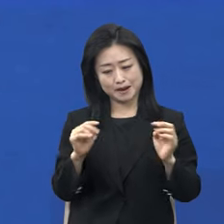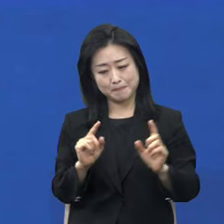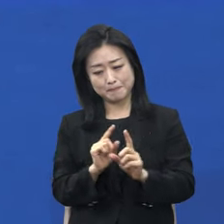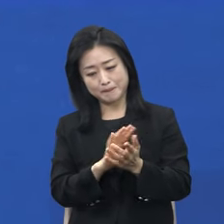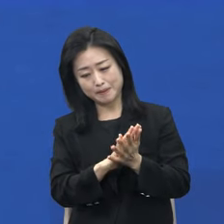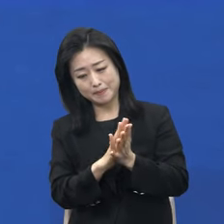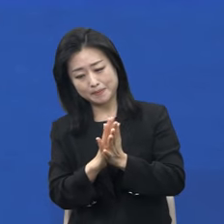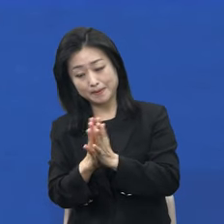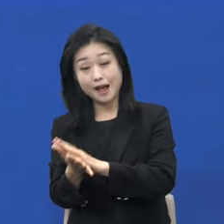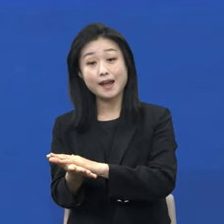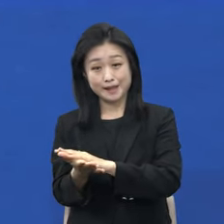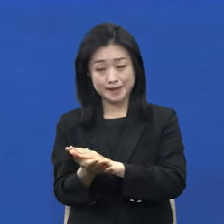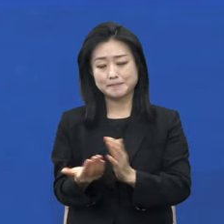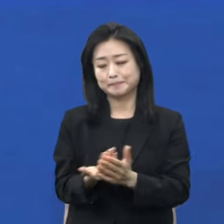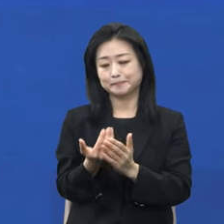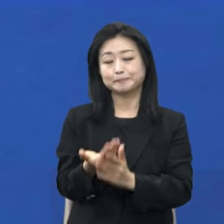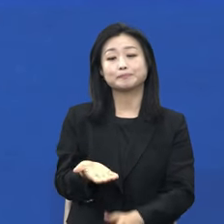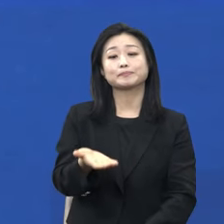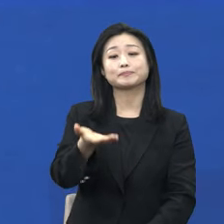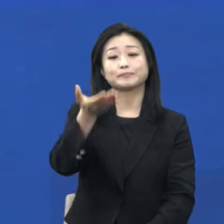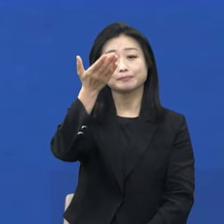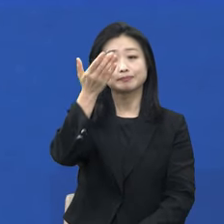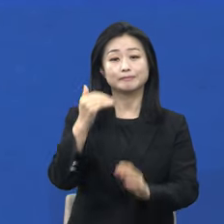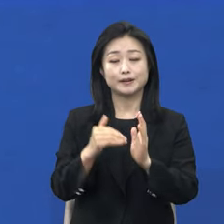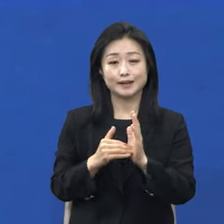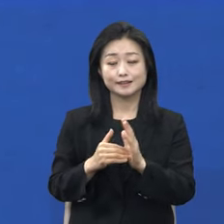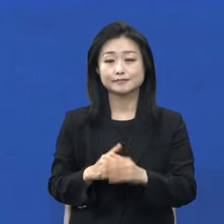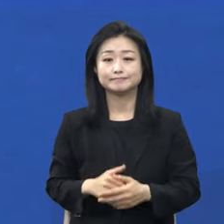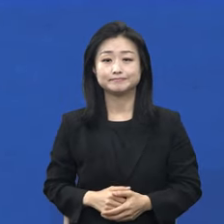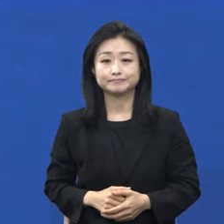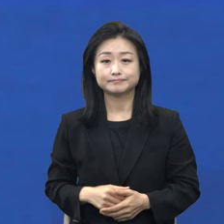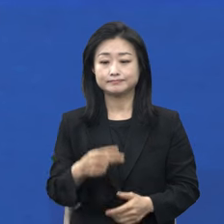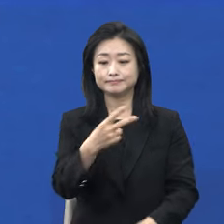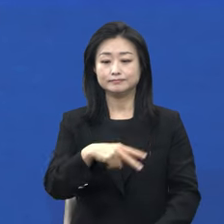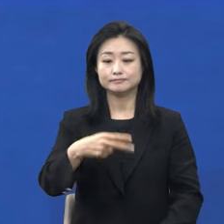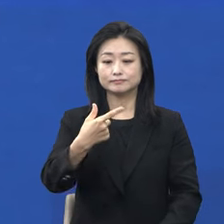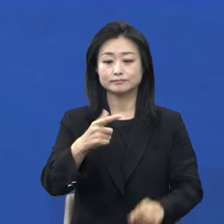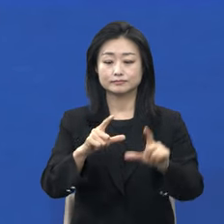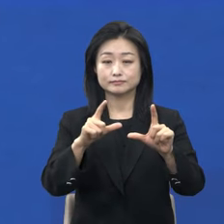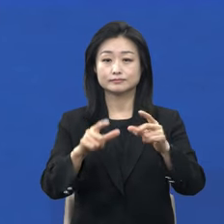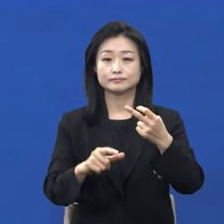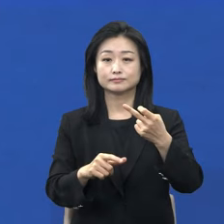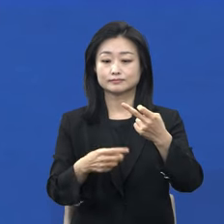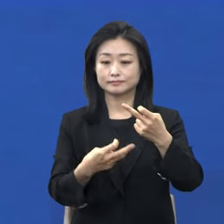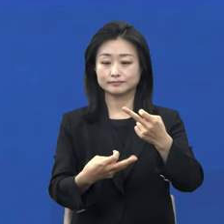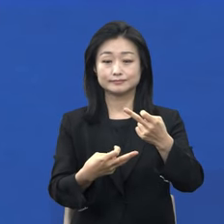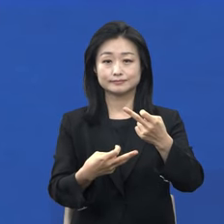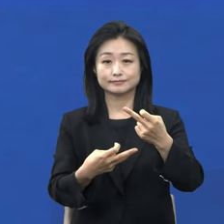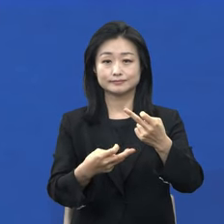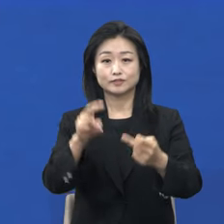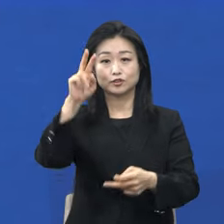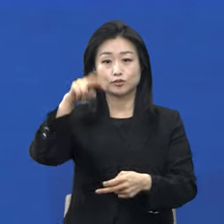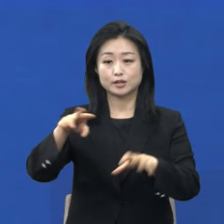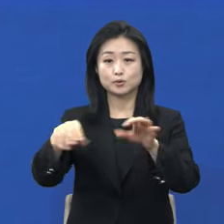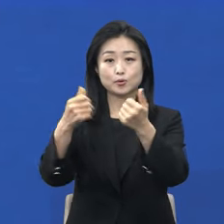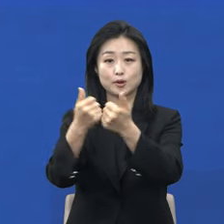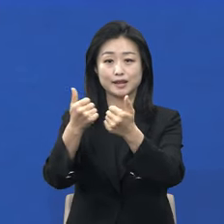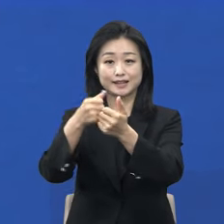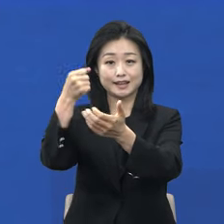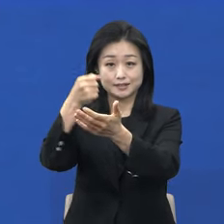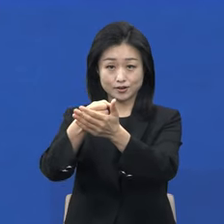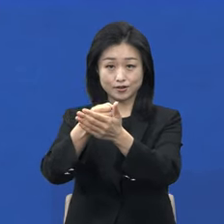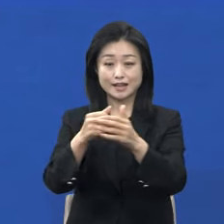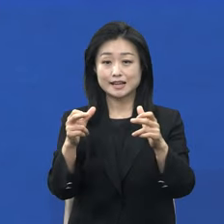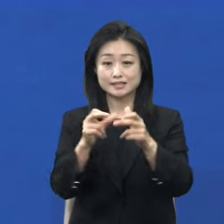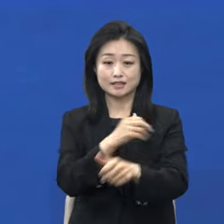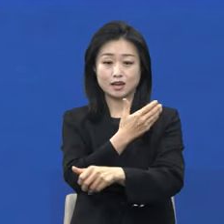증진의 발전을 이뤄온 동력이 되었습니다. 2006년 12월 13일 유엔 총회에서 체결된